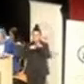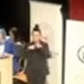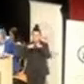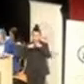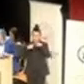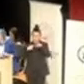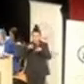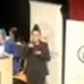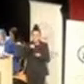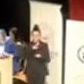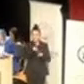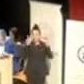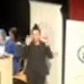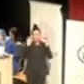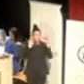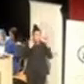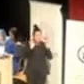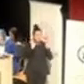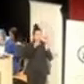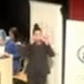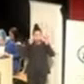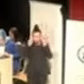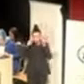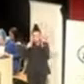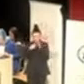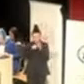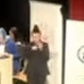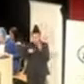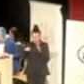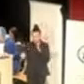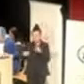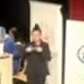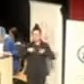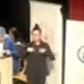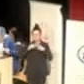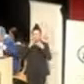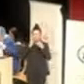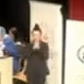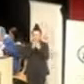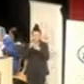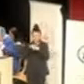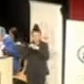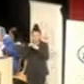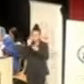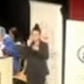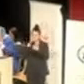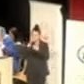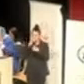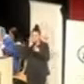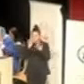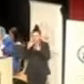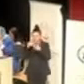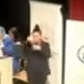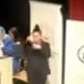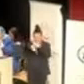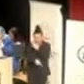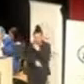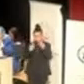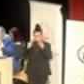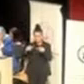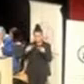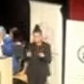önemli konu kişilere yönelik hazırlanan bibliografyalara Milli Kütüphane web sitesi üzerinden erişim sağlanabilmektedir. Konu ve